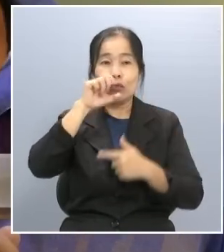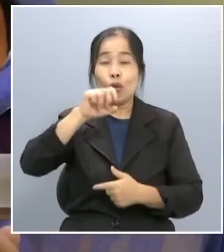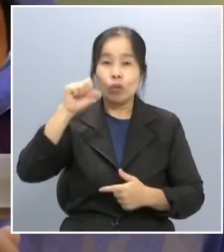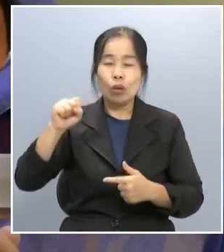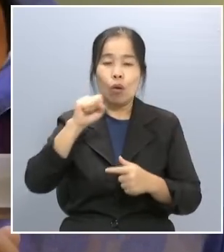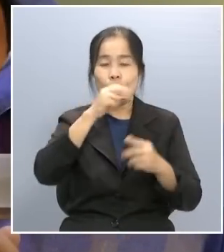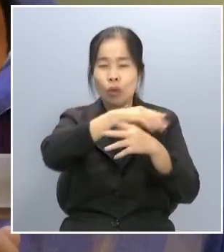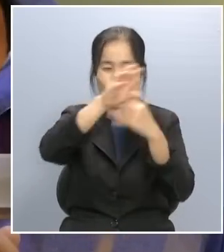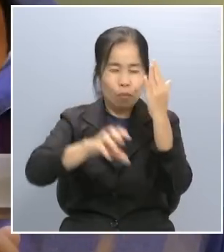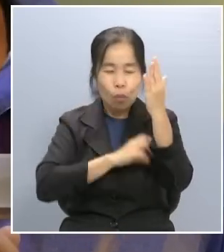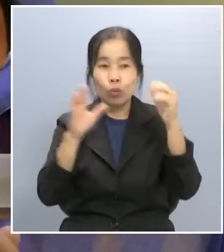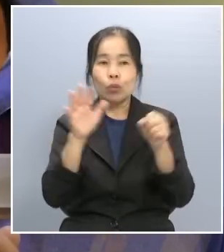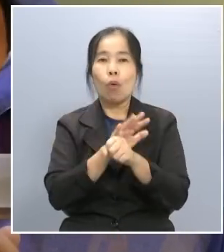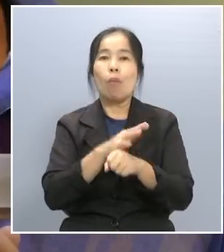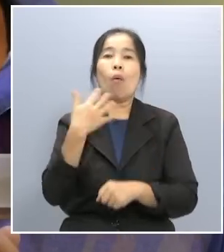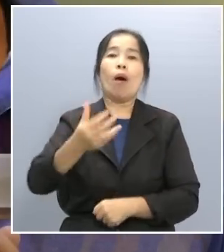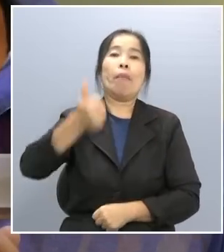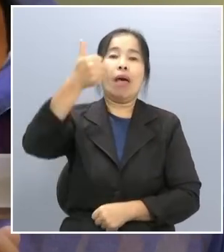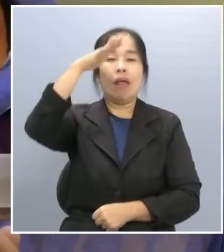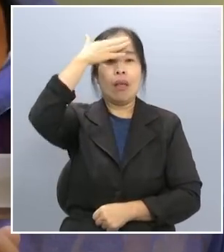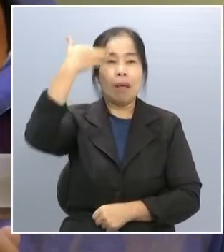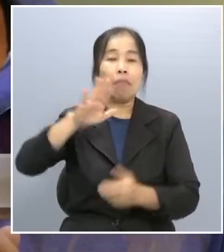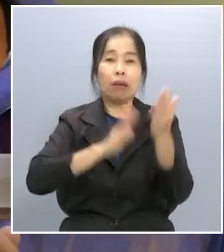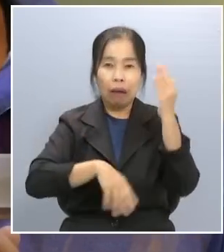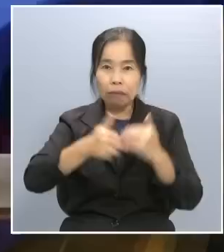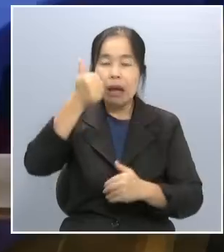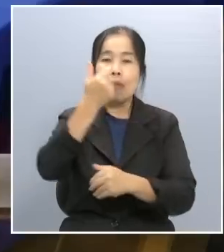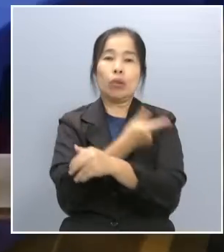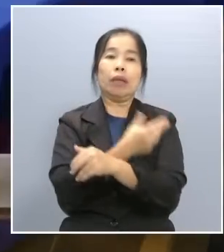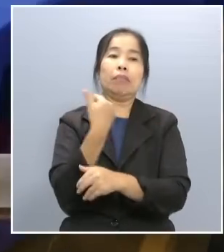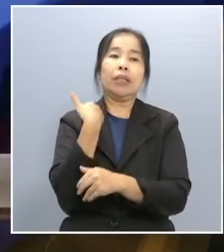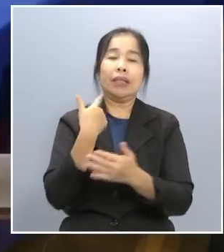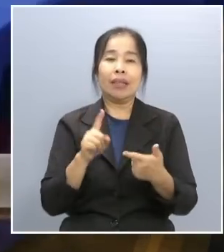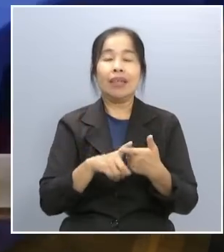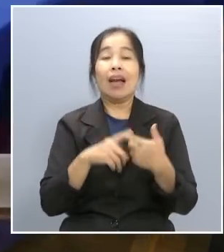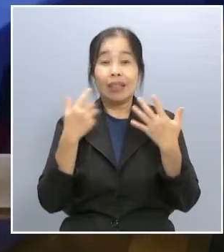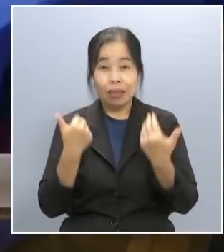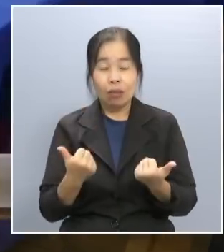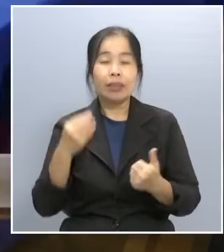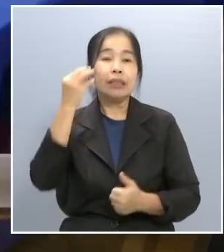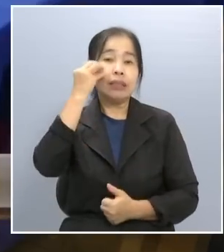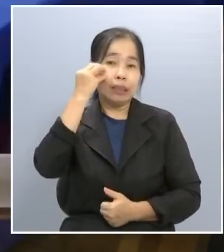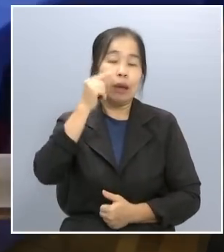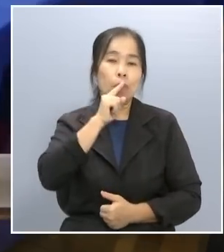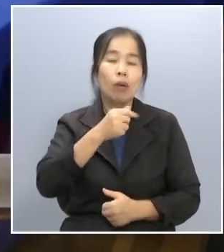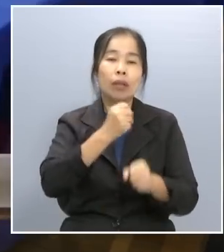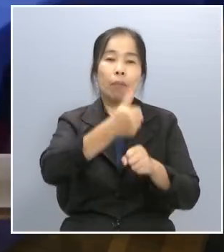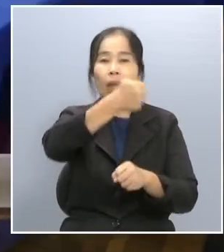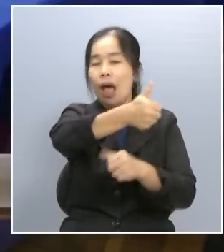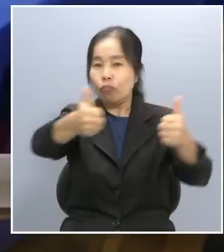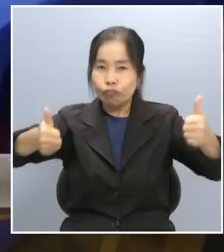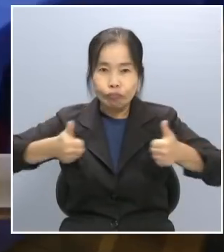เขตในทุกภูมิภาคของประเทศไทยได้แม้กระทั่งภาคใต้ก็คือได้ที่ภูเก็ตยกจังหวัดเพราะฉะนั้นคุณวิชาระบุว่าทำได้ทะลุเป้า